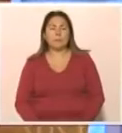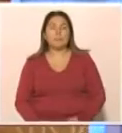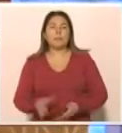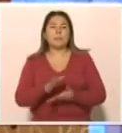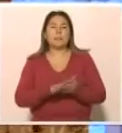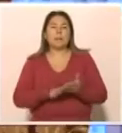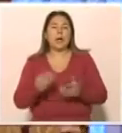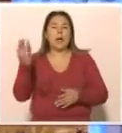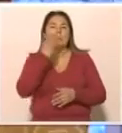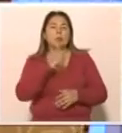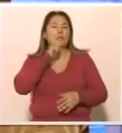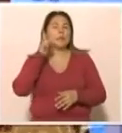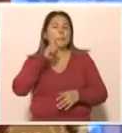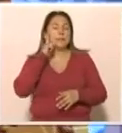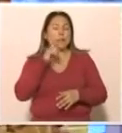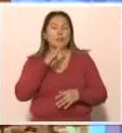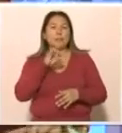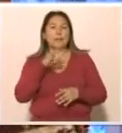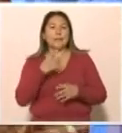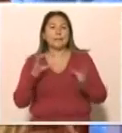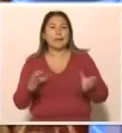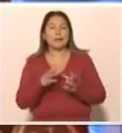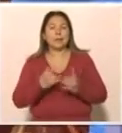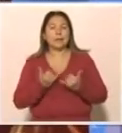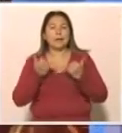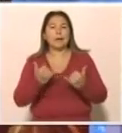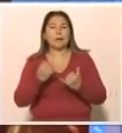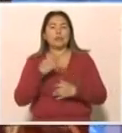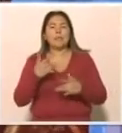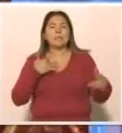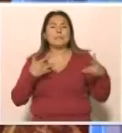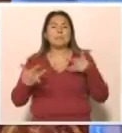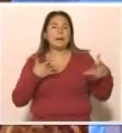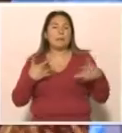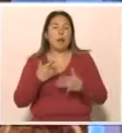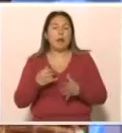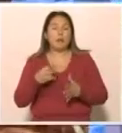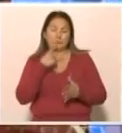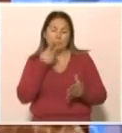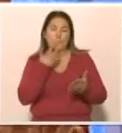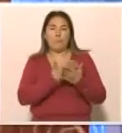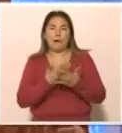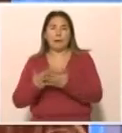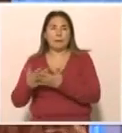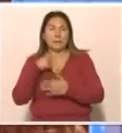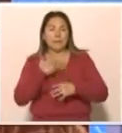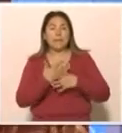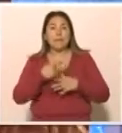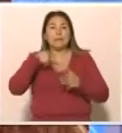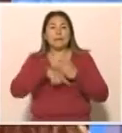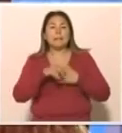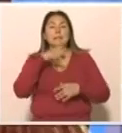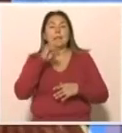Өзгеде ақпарат, Ақтауда жастарды жат ағымнан сақтауға арналған шағын спектакль қойылды. Нұрмұхан Жантөрин атындағы драма